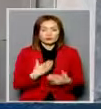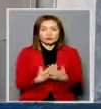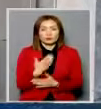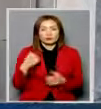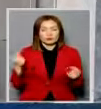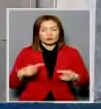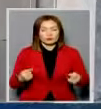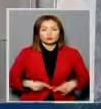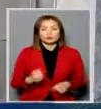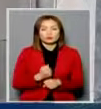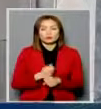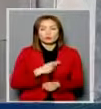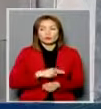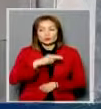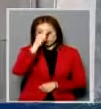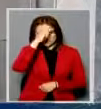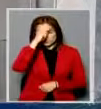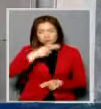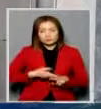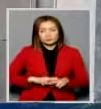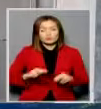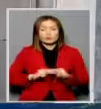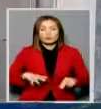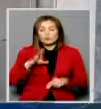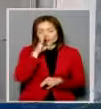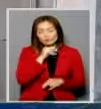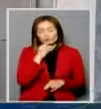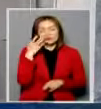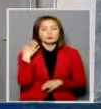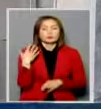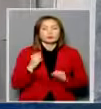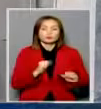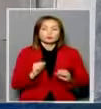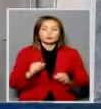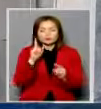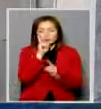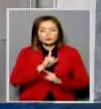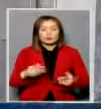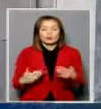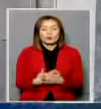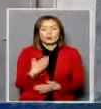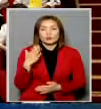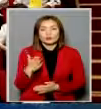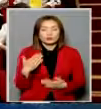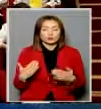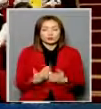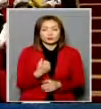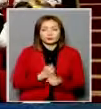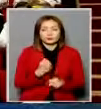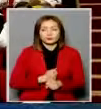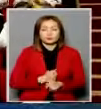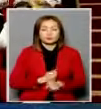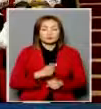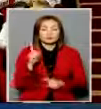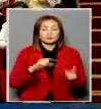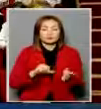новых подходов и методов. Научившись этому, учитель сможет привить ребенку особенности новой азбуки. Присутствовавшая